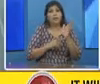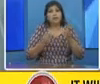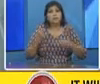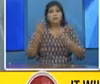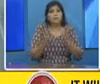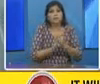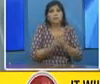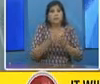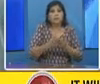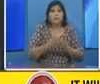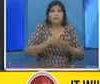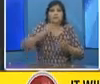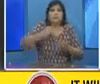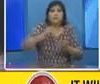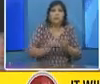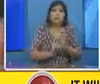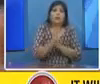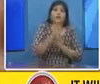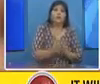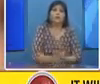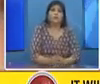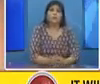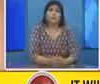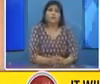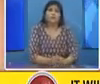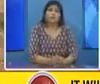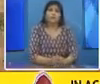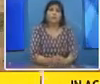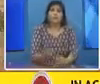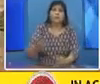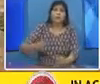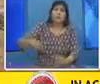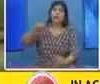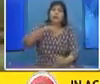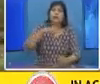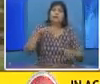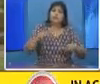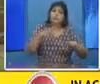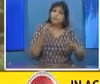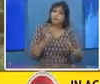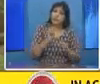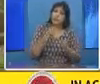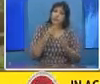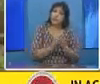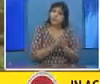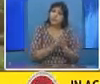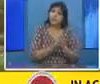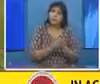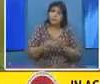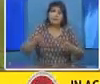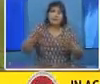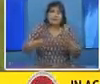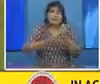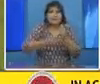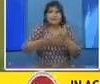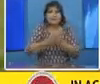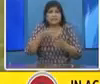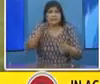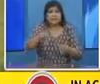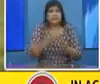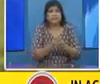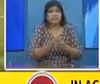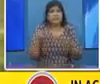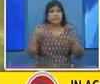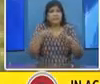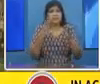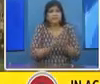भी एडवांस बनेगा। अपने कृषि क्षेत्र को देखें तो इस सेक्टर में भी बहुत